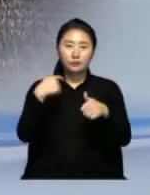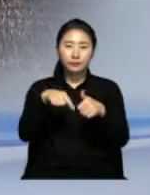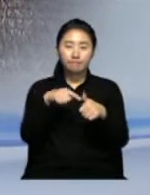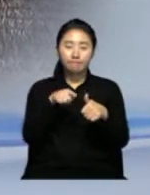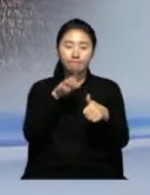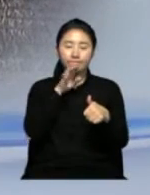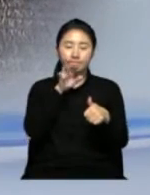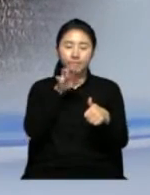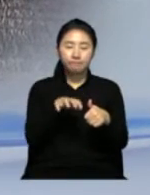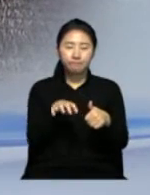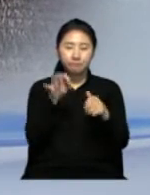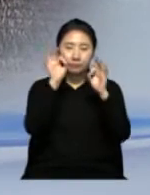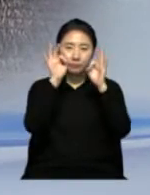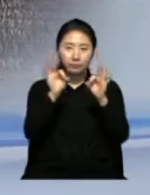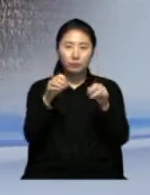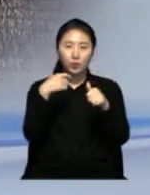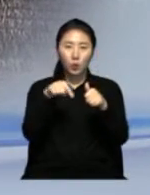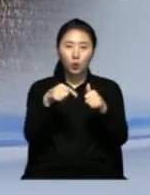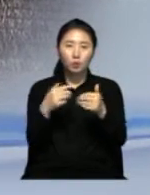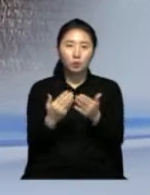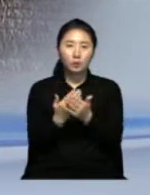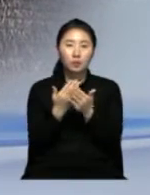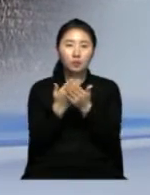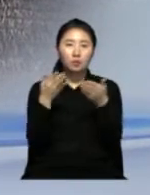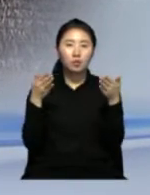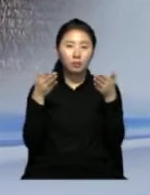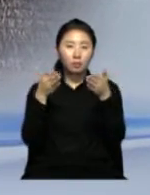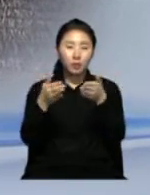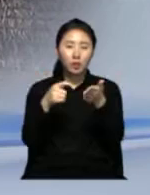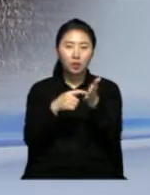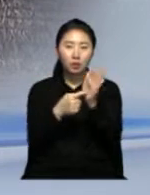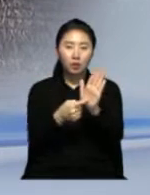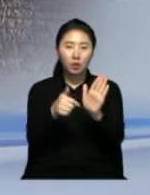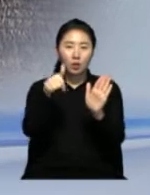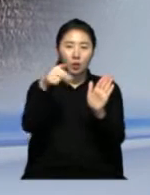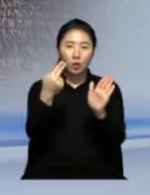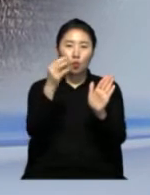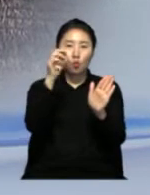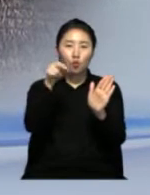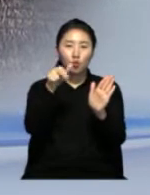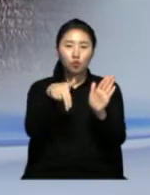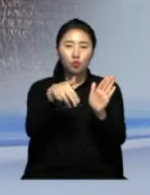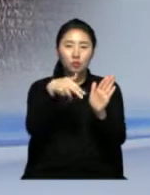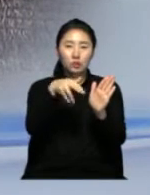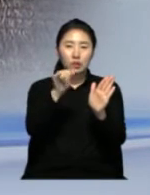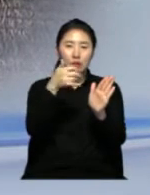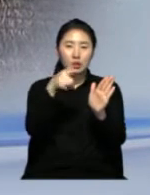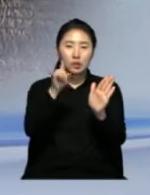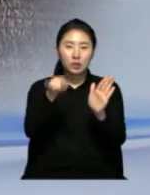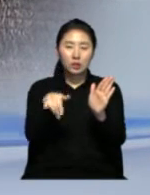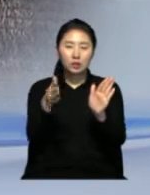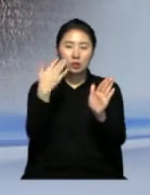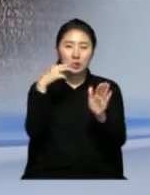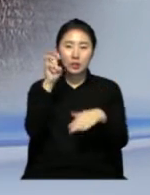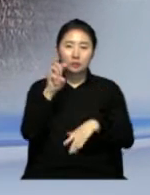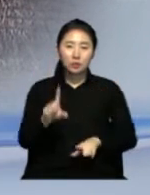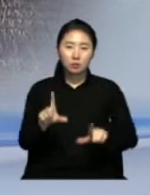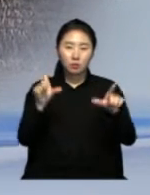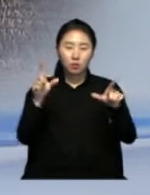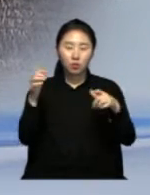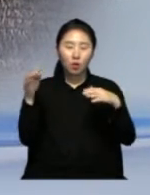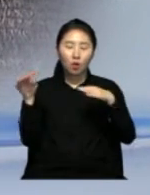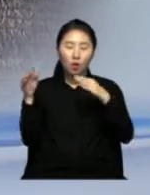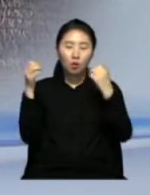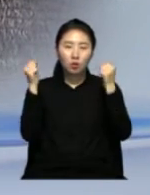교육의 현 주소를 짚어보고 교육이 나아가야 할 방향을 제시하는 교육지책 시간입니다. 지난달 30일부터